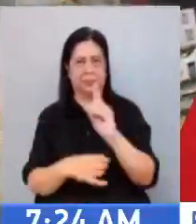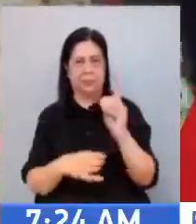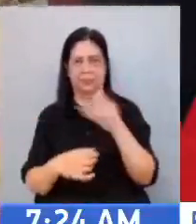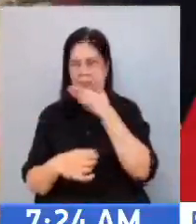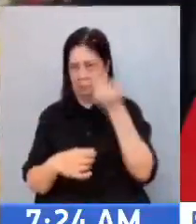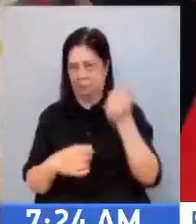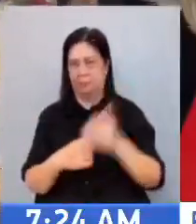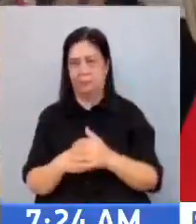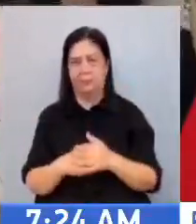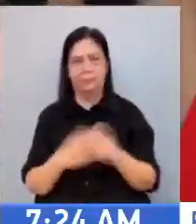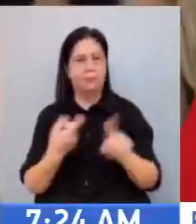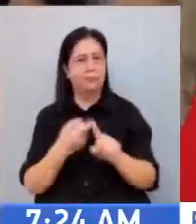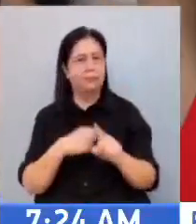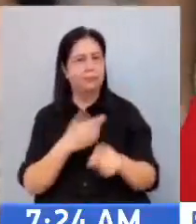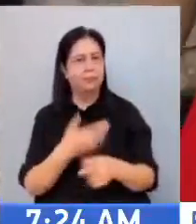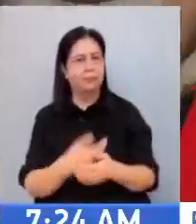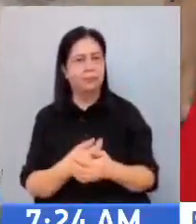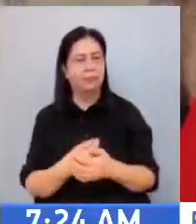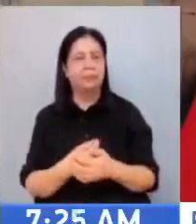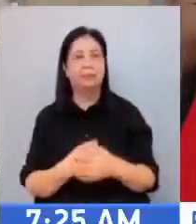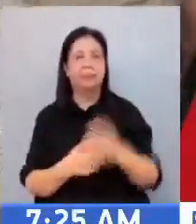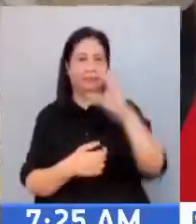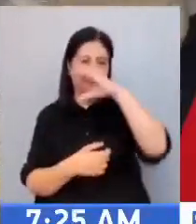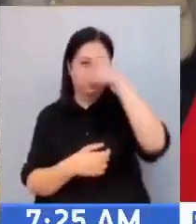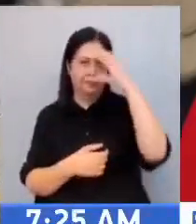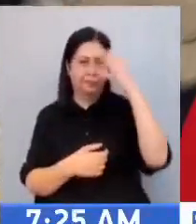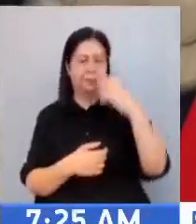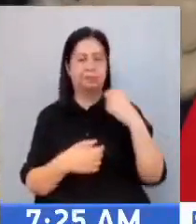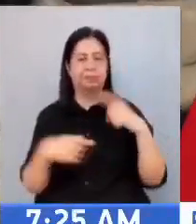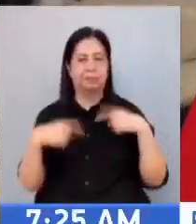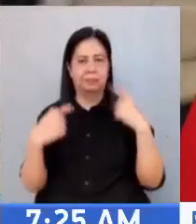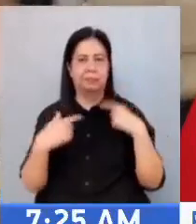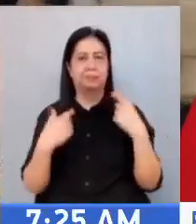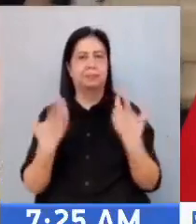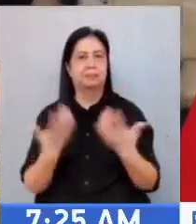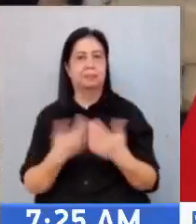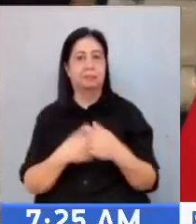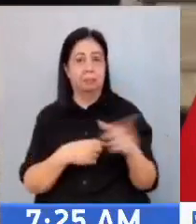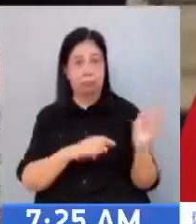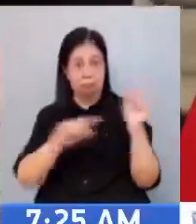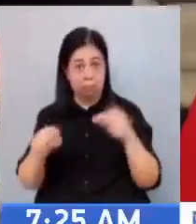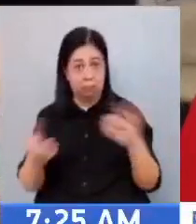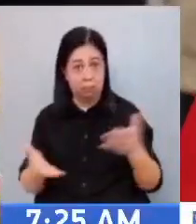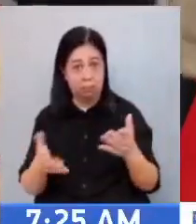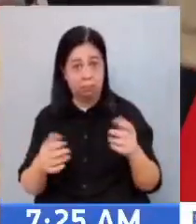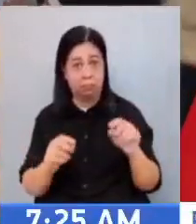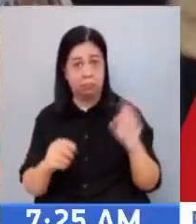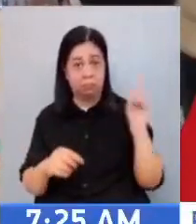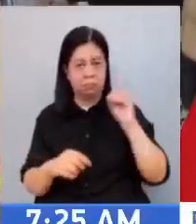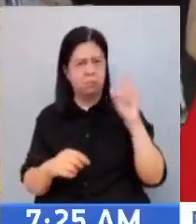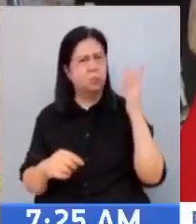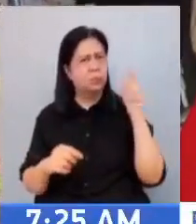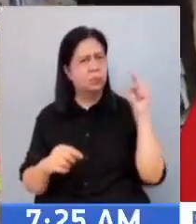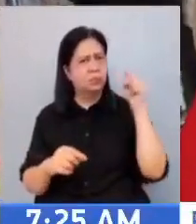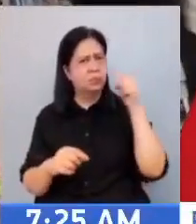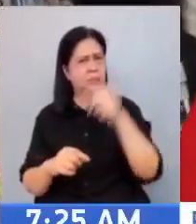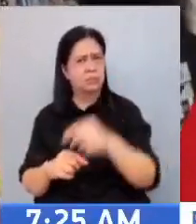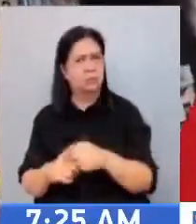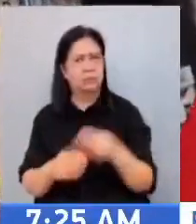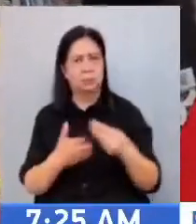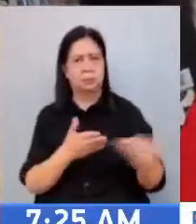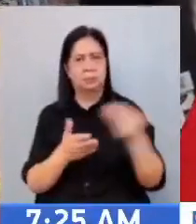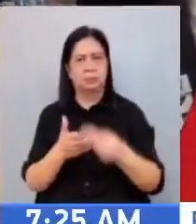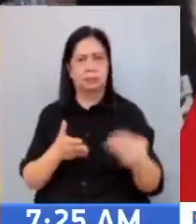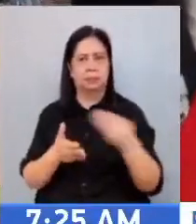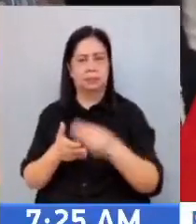saan po kayo? Ang Kalamba, Laguna po. Galing pa ho sila ng Kalamba. Dumayo pa kayo dito sa Divisoria. Opo. Bakit po? Mamimili po ng mga